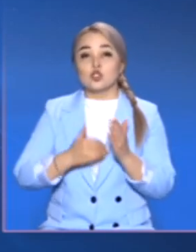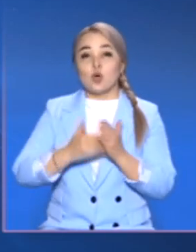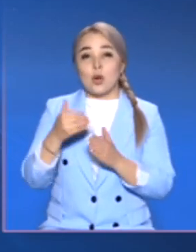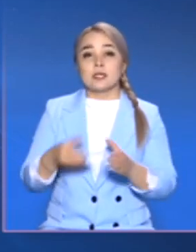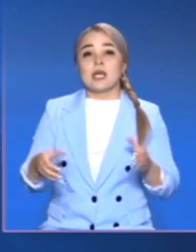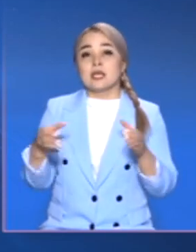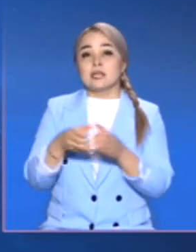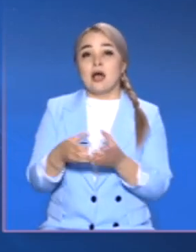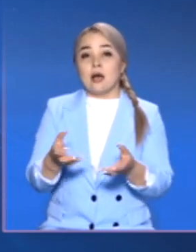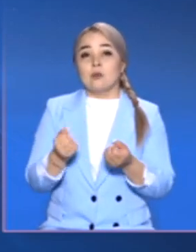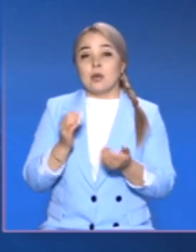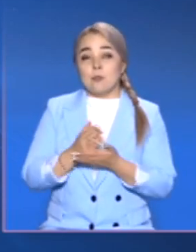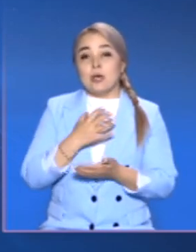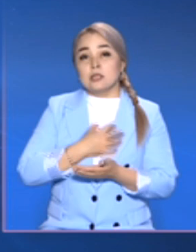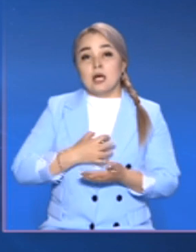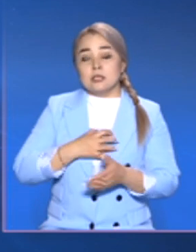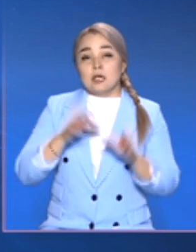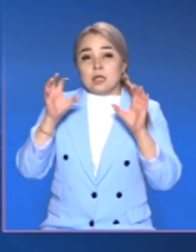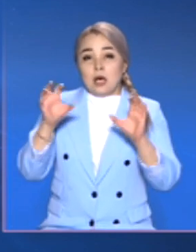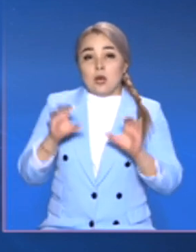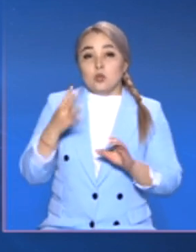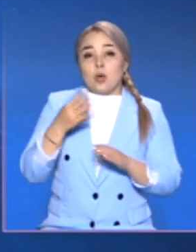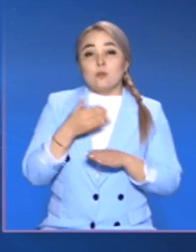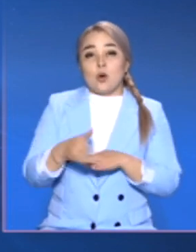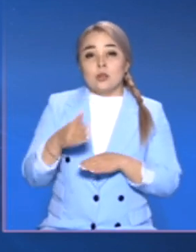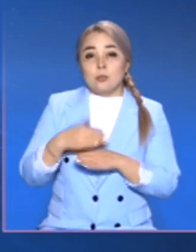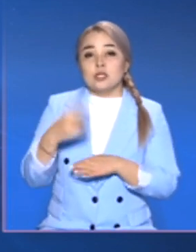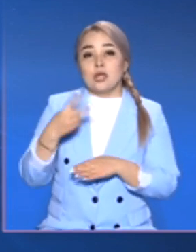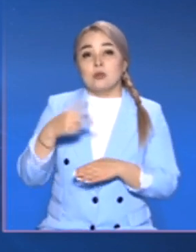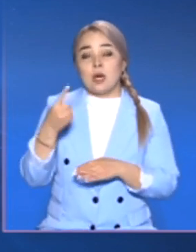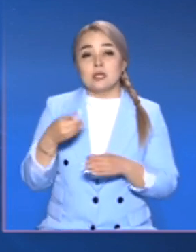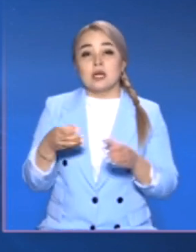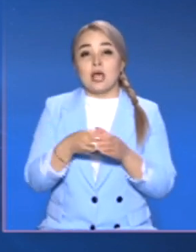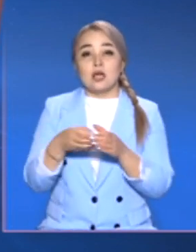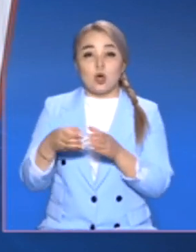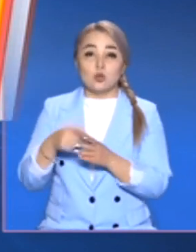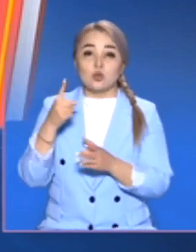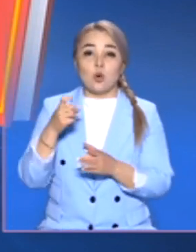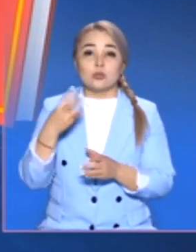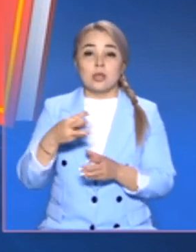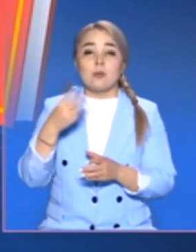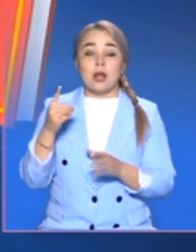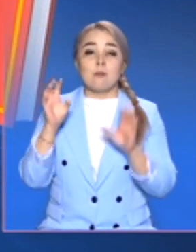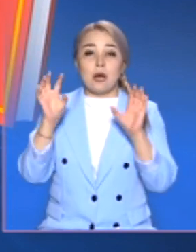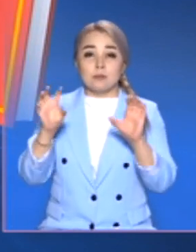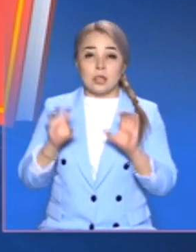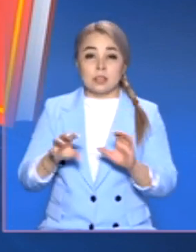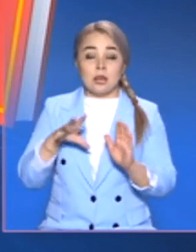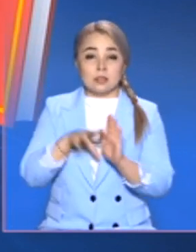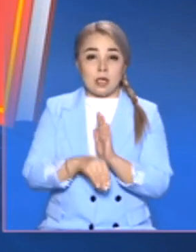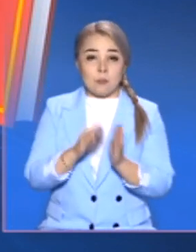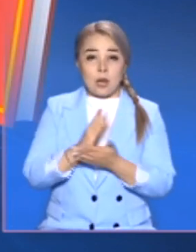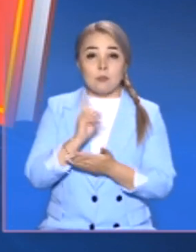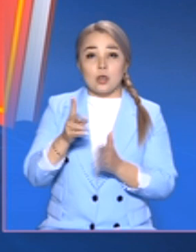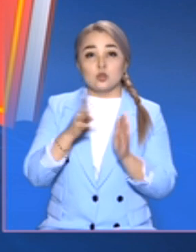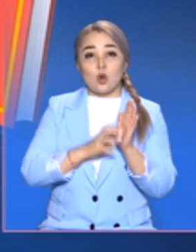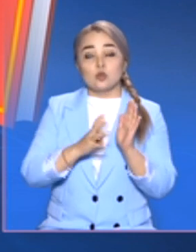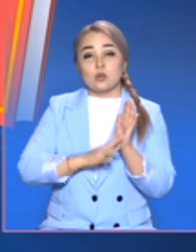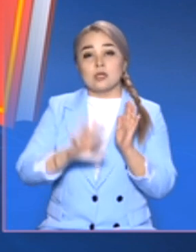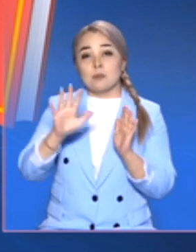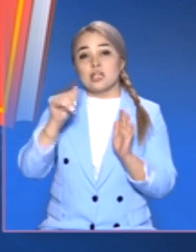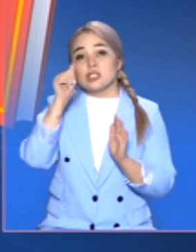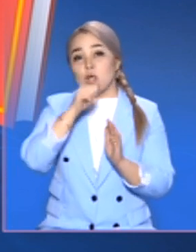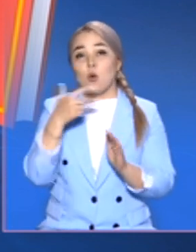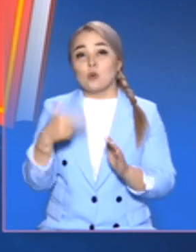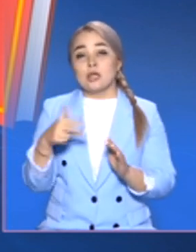кеңесте қабылданды. Негізгі заң 4 бөлімнен 21 тараудан 131 баптан тұрды. Ал 1995